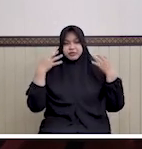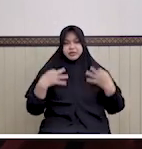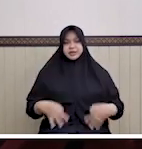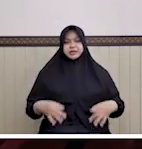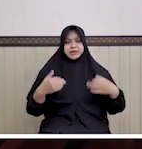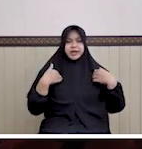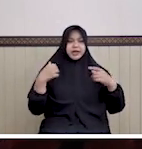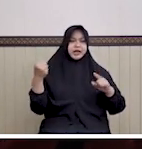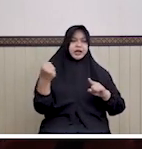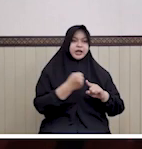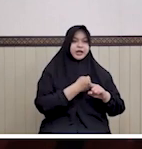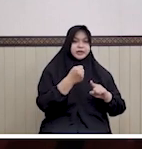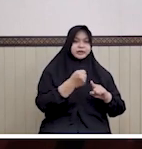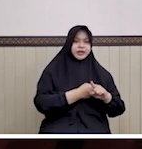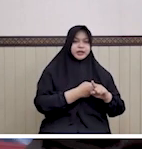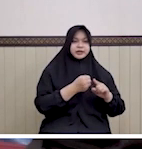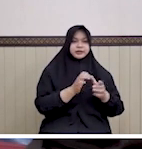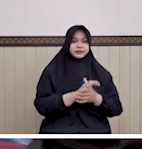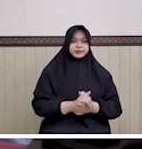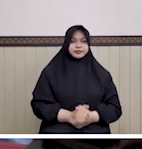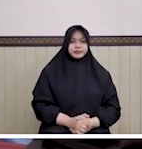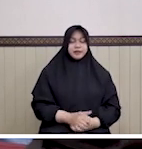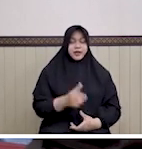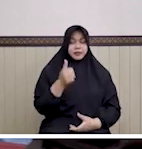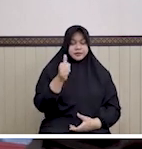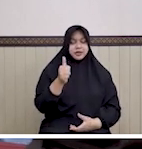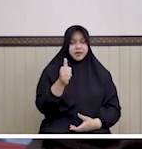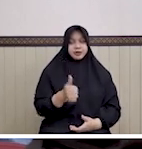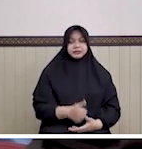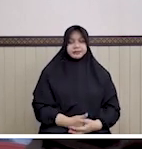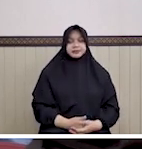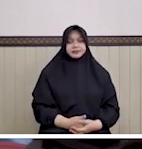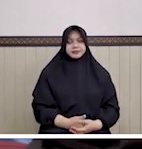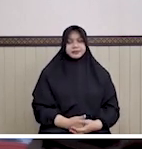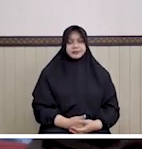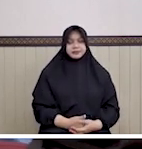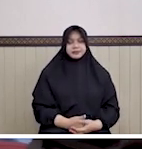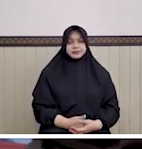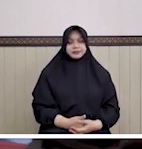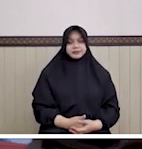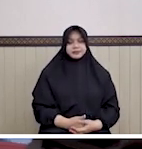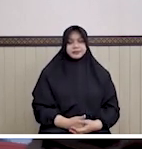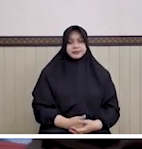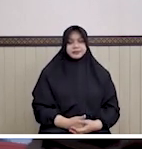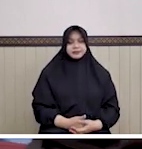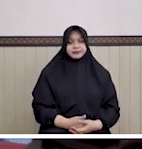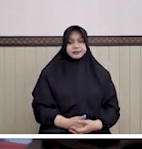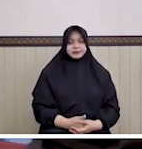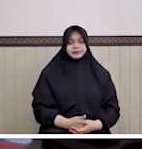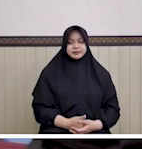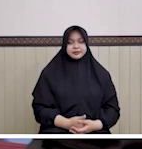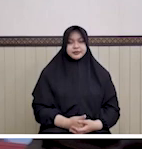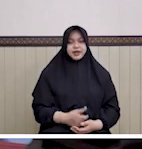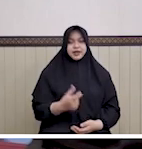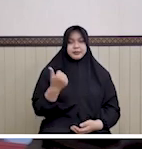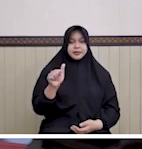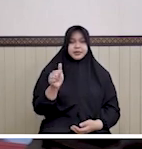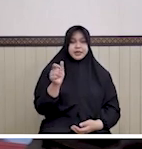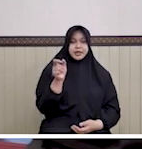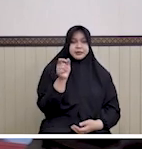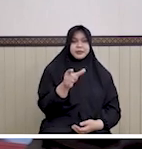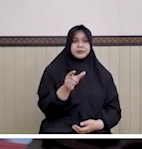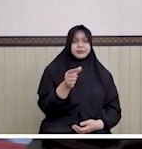kekerasan teras Anda logam dan sebagai bisa-bisa ya jadi eh yang di bisa dibiayai